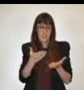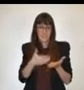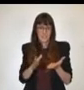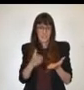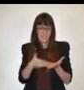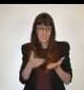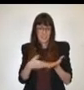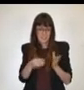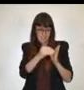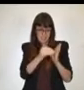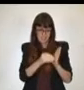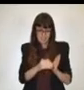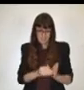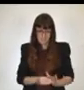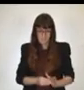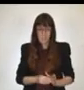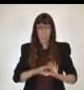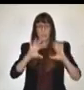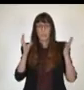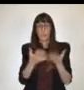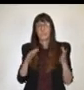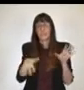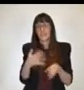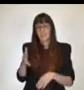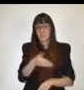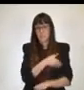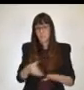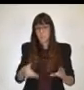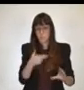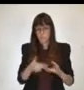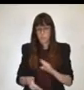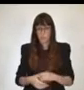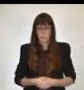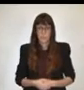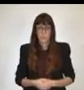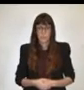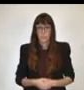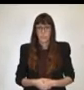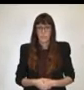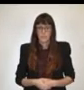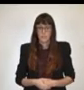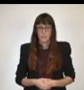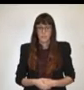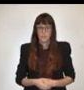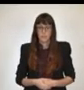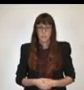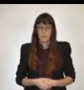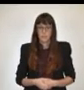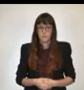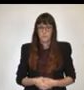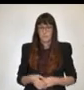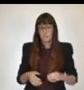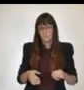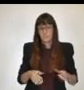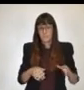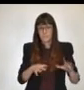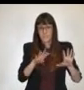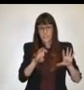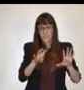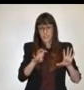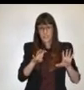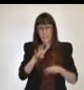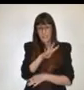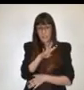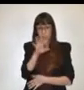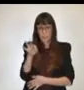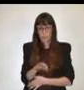encours total de 15 millions d'euros. Fait extrêmement important, 94% de l'encours est remboursable